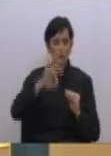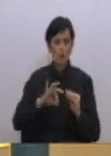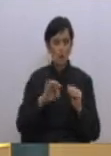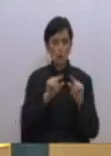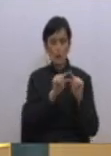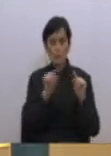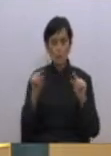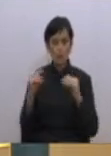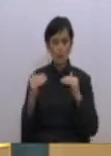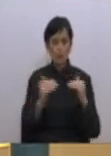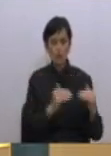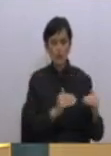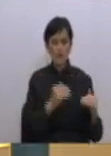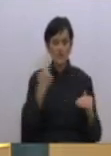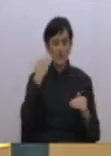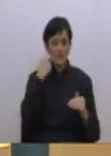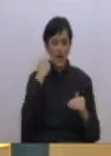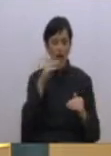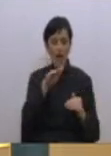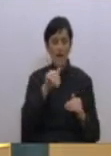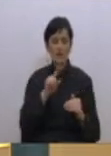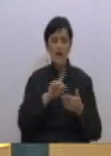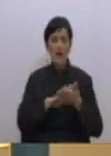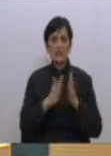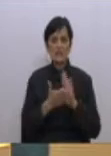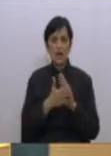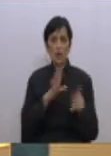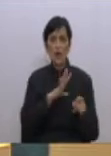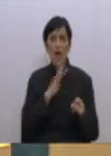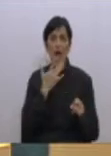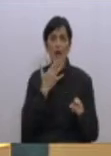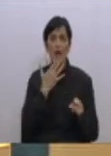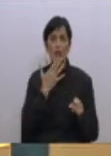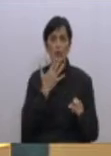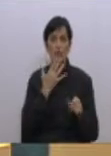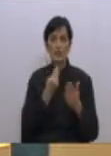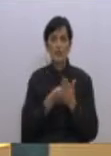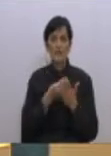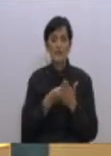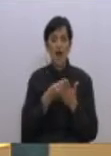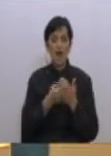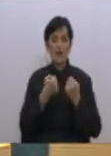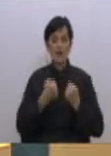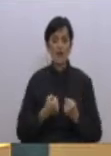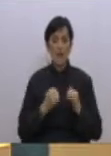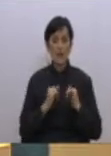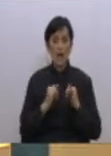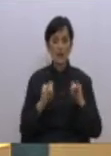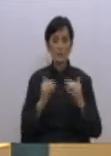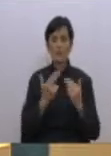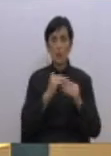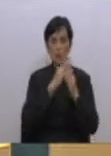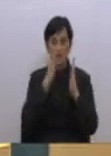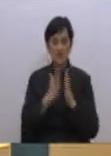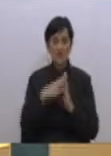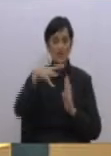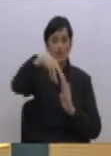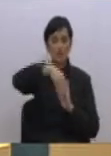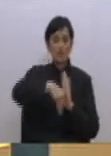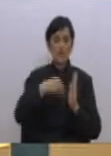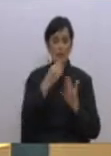პუნქტით შემცირდა ვალი, რაც განპირობებული იყო ეროვნული ვალუტის გამყარებით, ასევე მთლიანი შიდა